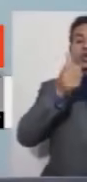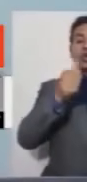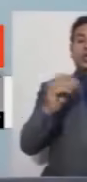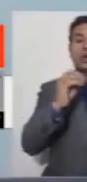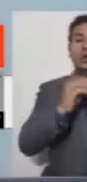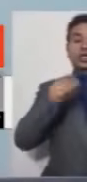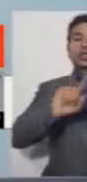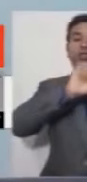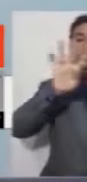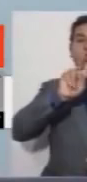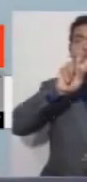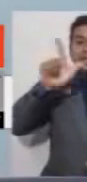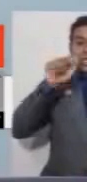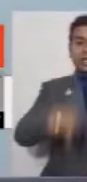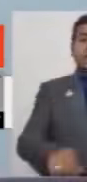সামনে তুলে ধরব।